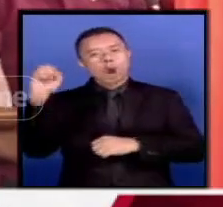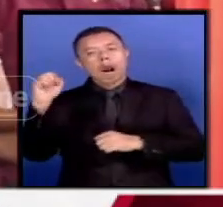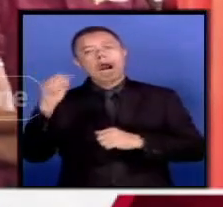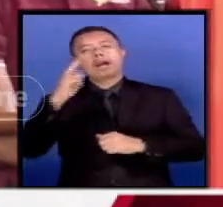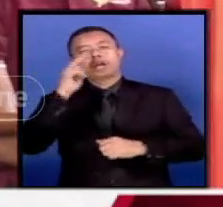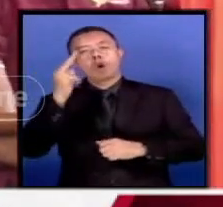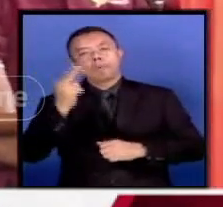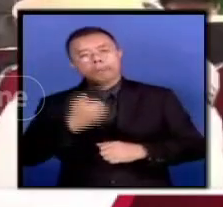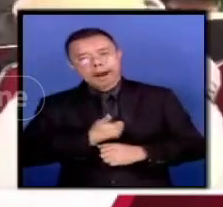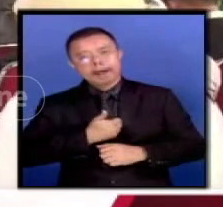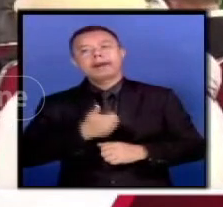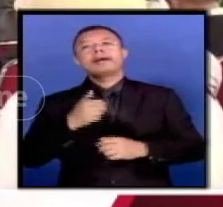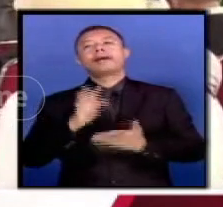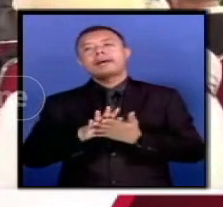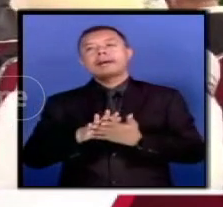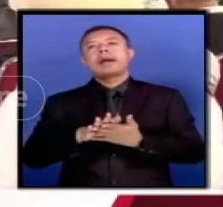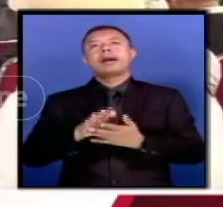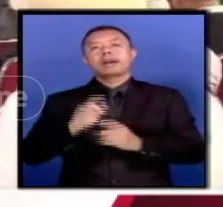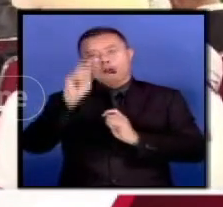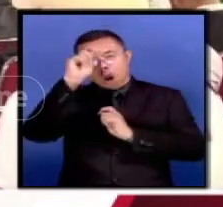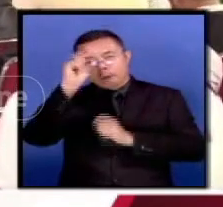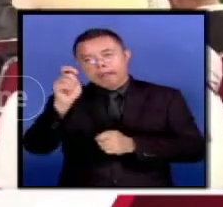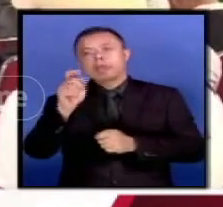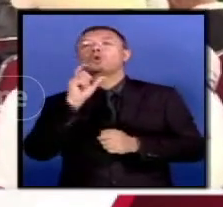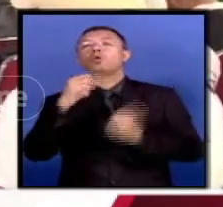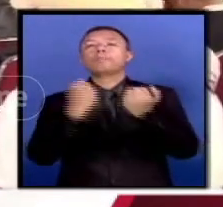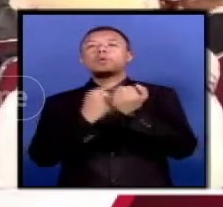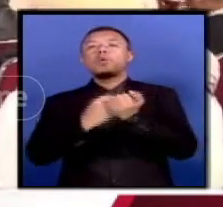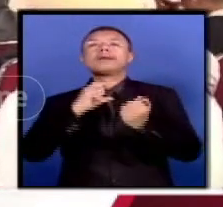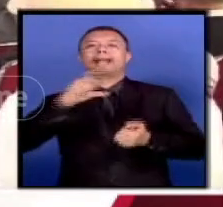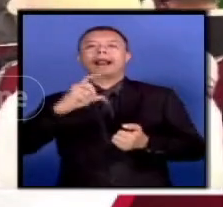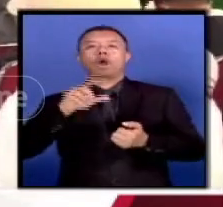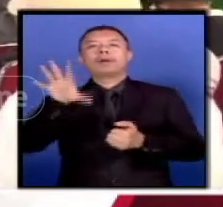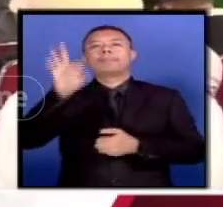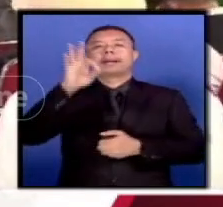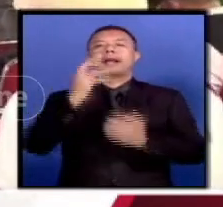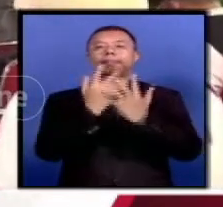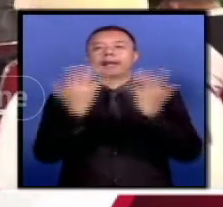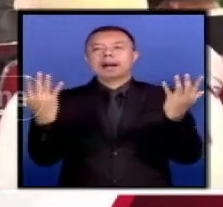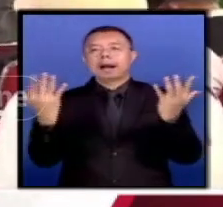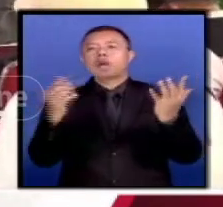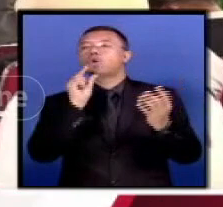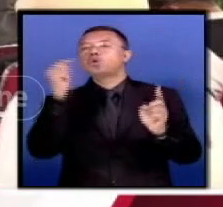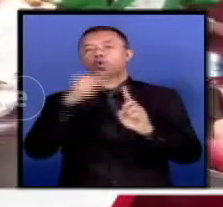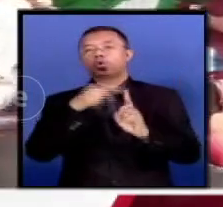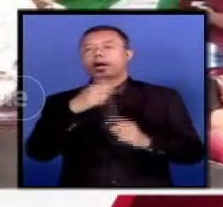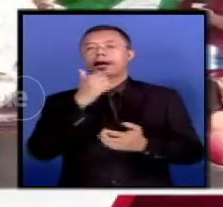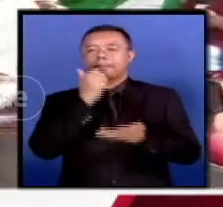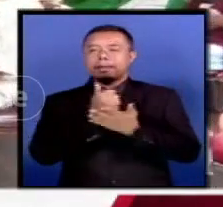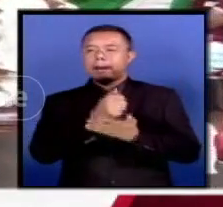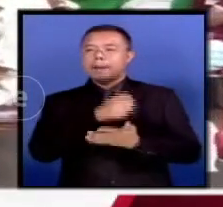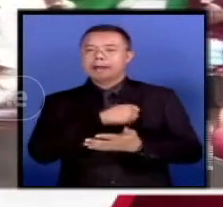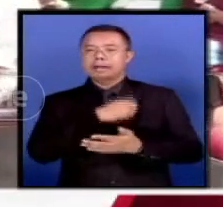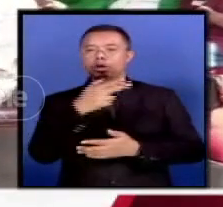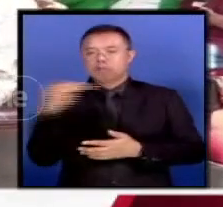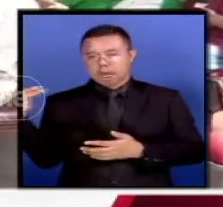juga beretika untuk memenangkan calon-calon yang memang menjadi pilihan rakyat demi bangsa dan negara. Isi